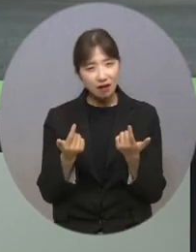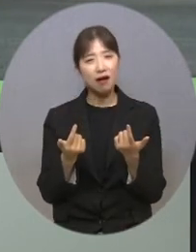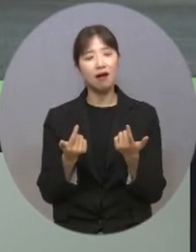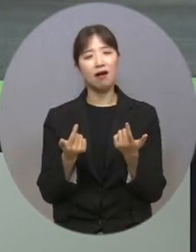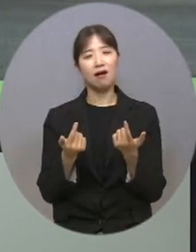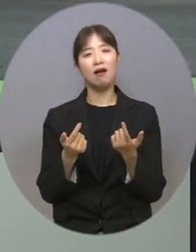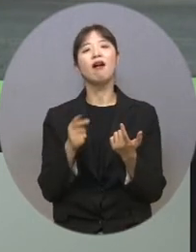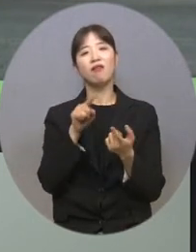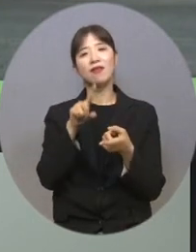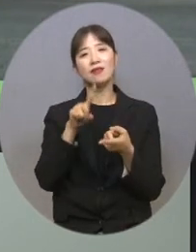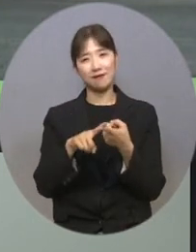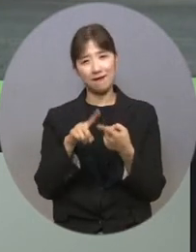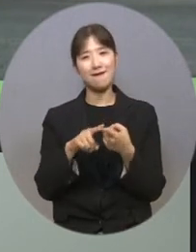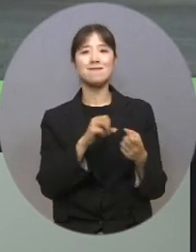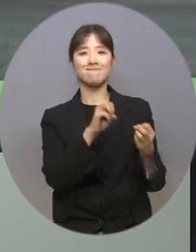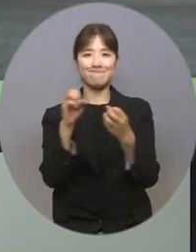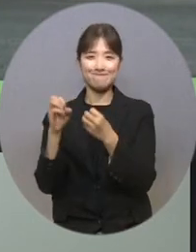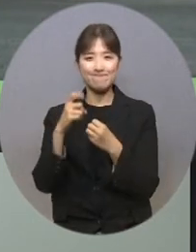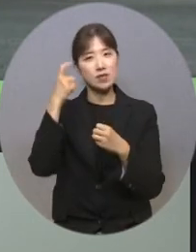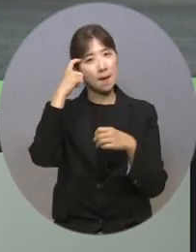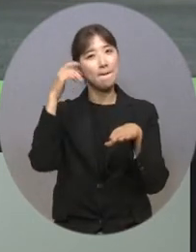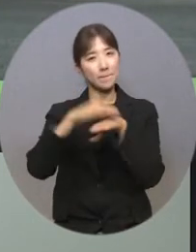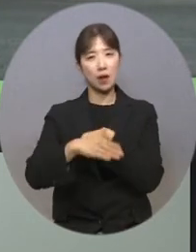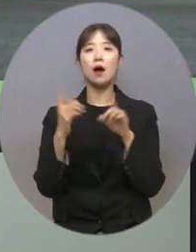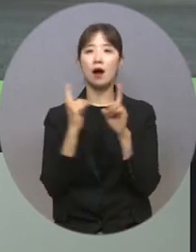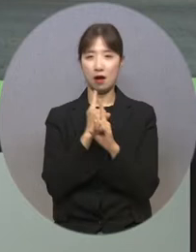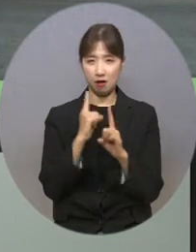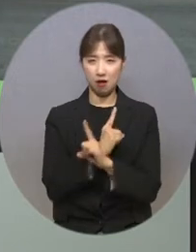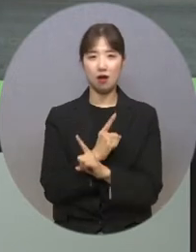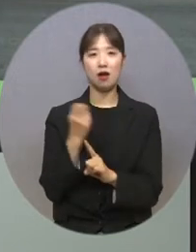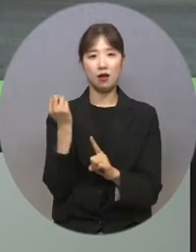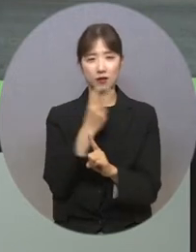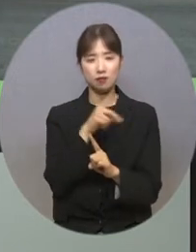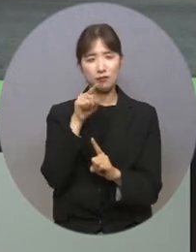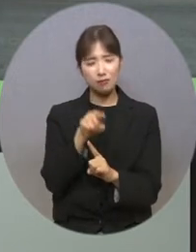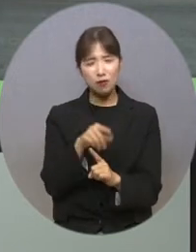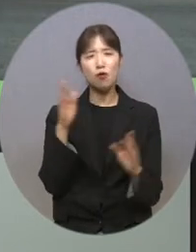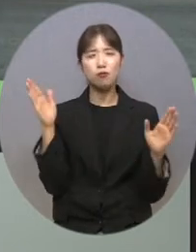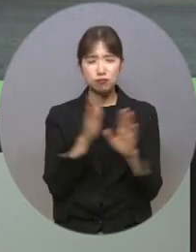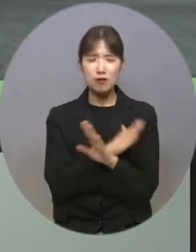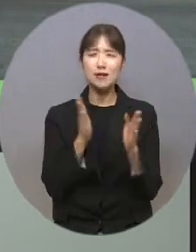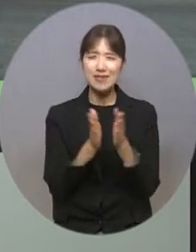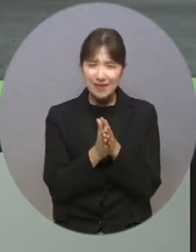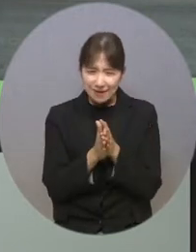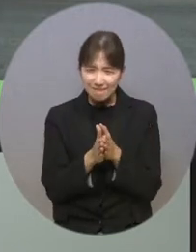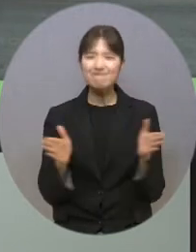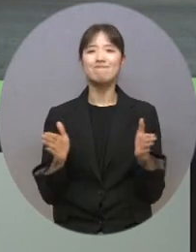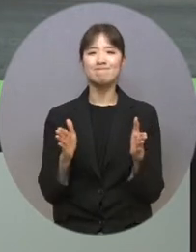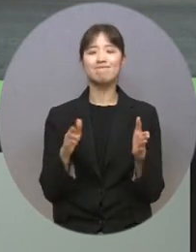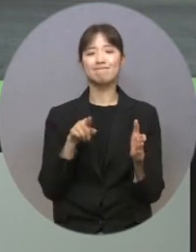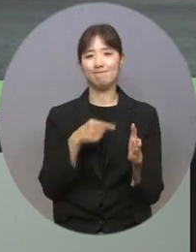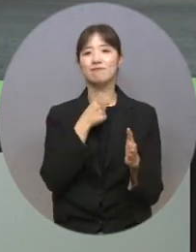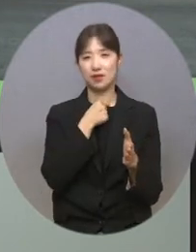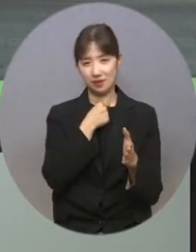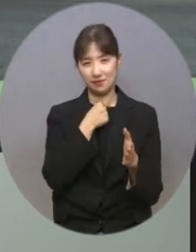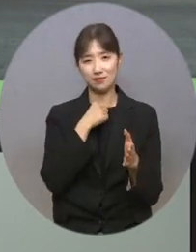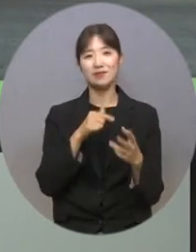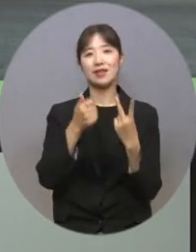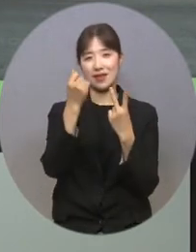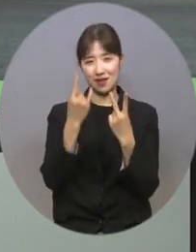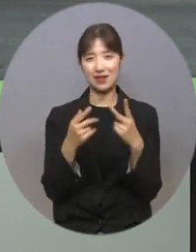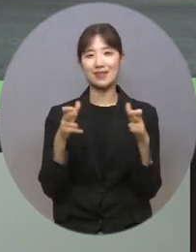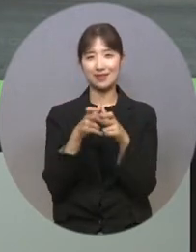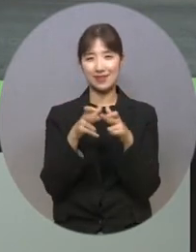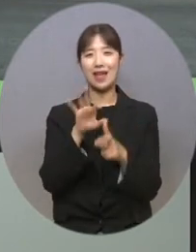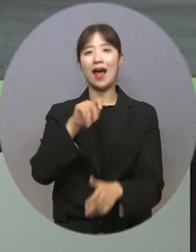나눠서 그런 관점의 변화 라던가 거기에 출발점이 되었으면 하는 바램에서 오늘 제 2의 회장